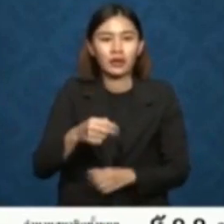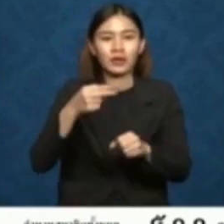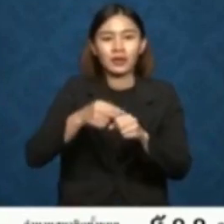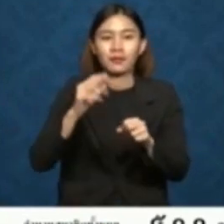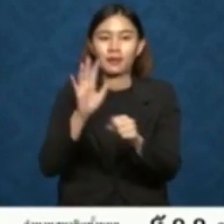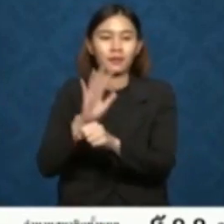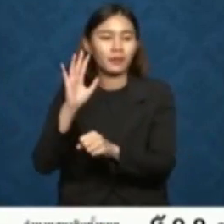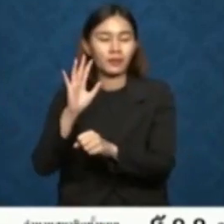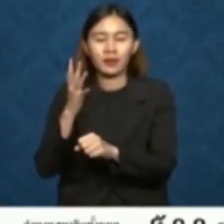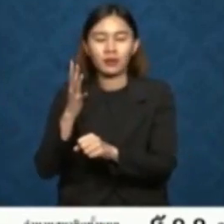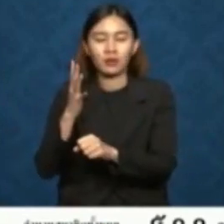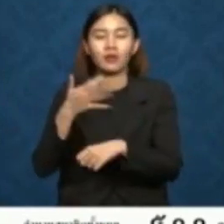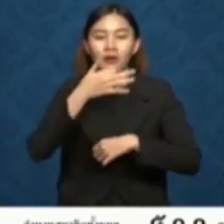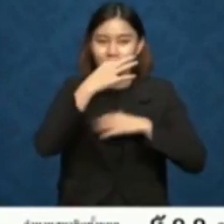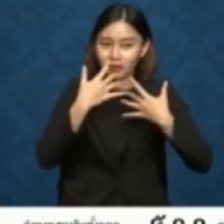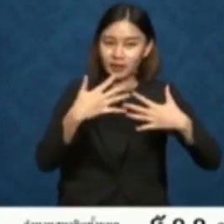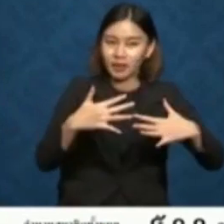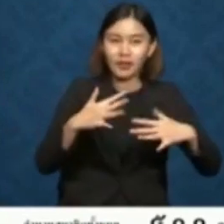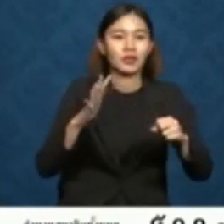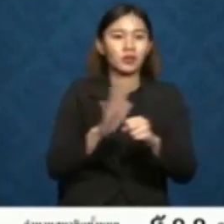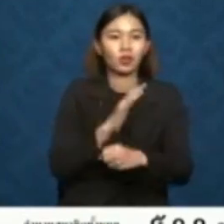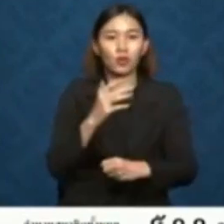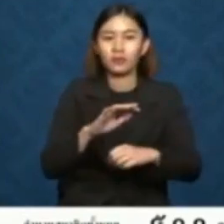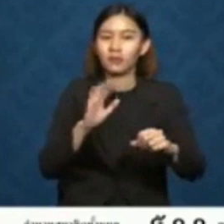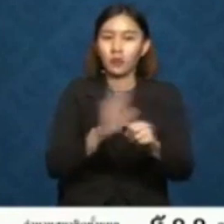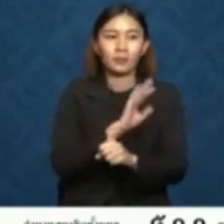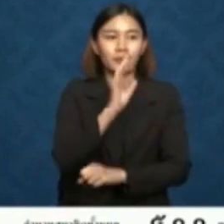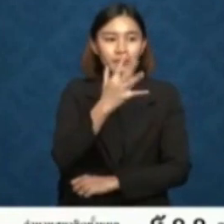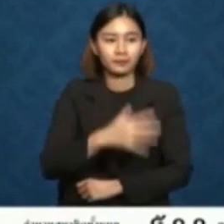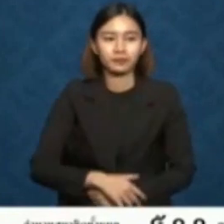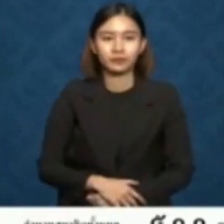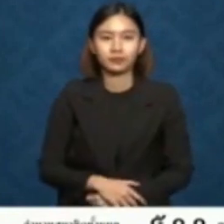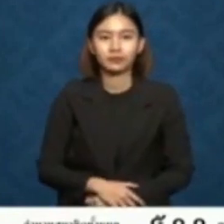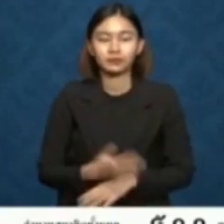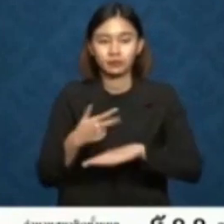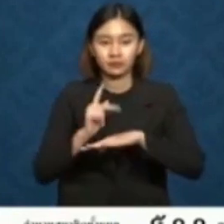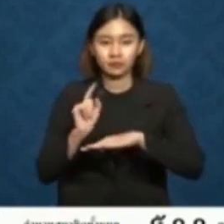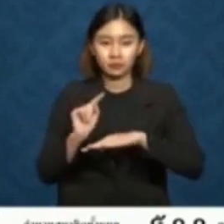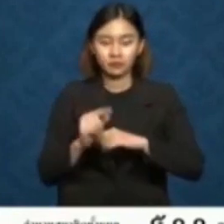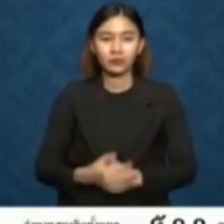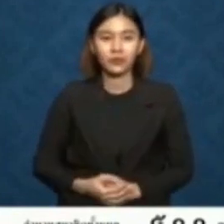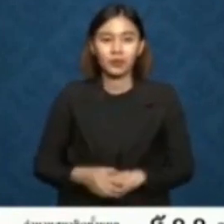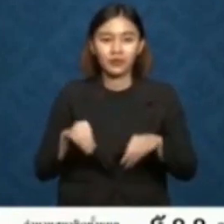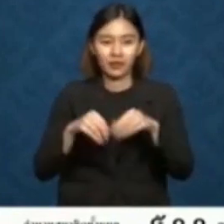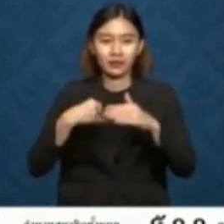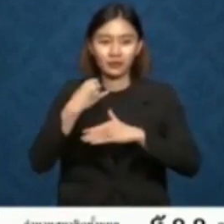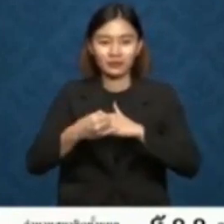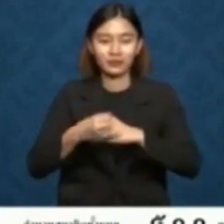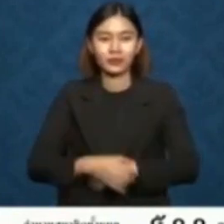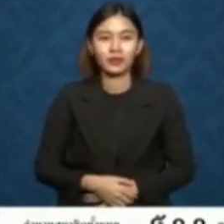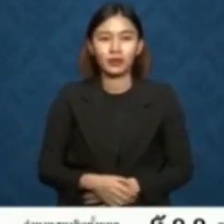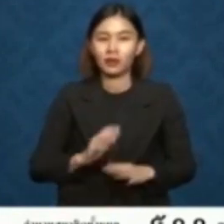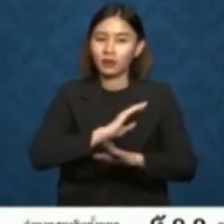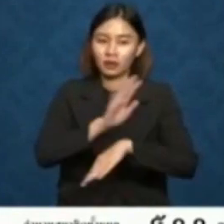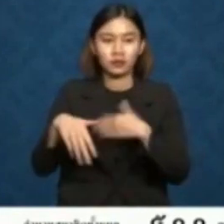ทำให้น้ำมันไม่สมบูรณ์ทำให้ทะเลไม่อุดมสมบูรณ์จากน้ำมันรั่วครับท่านประธานครับจะจบ